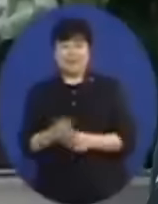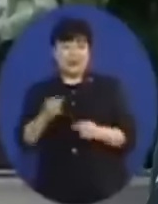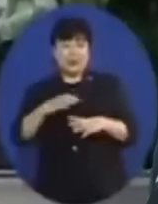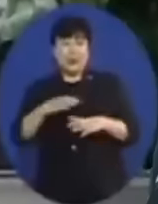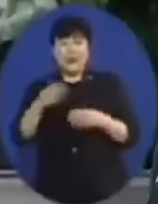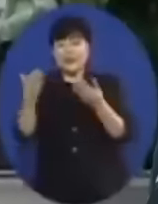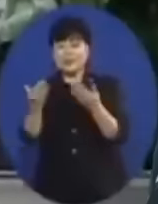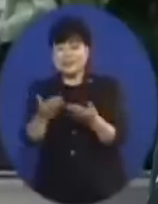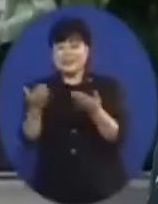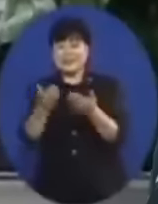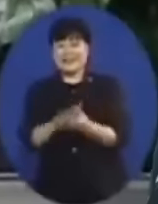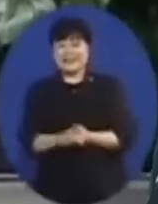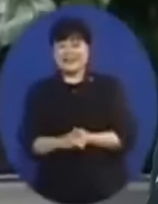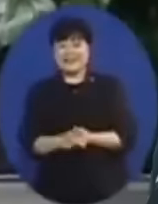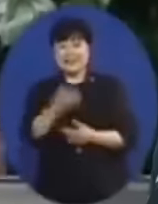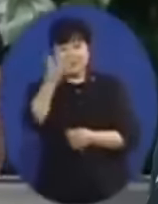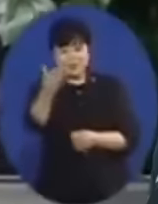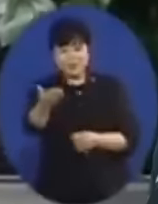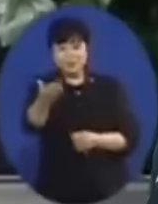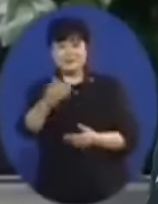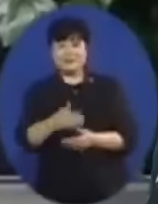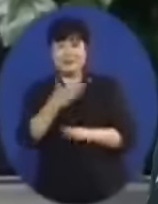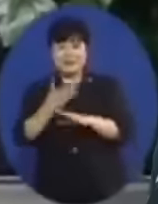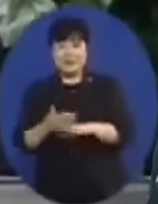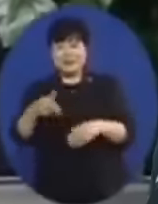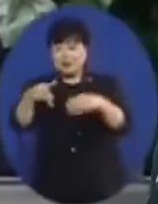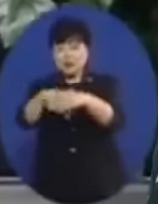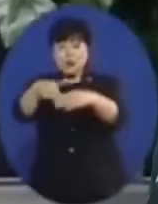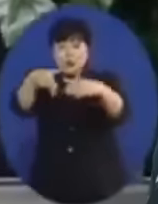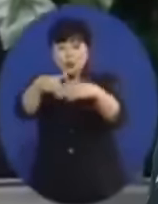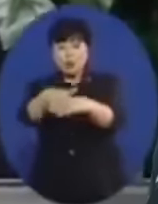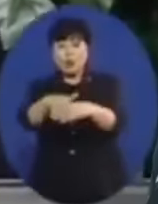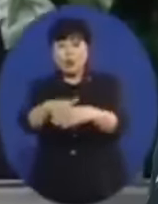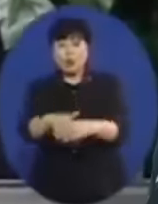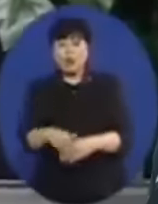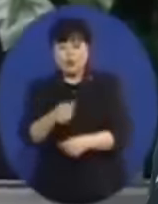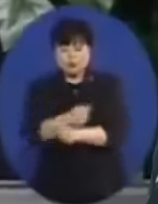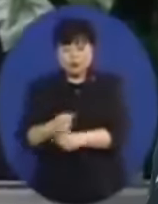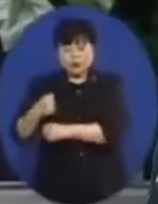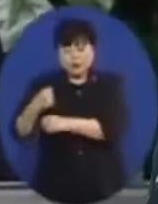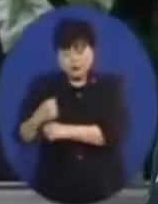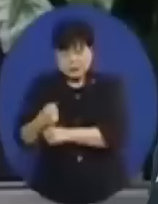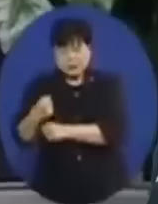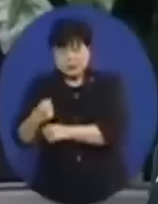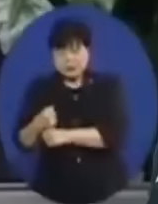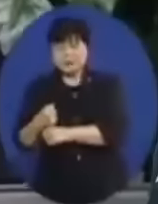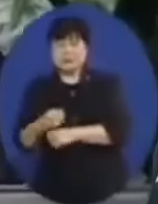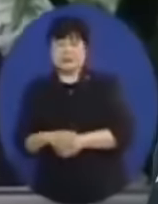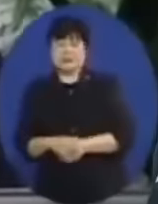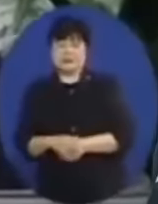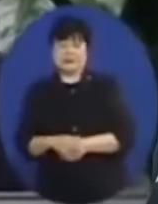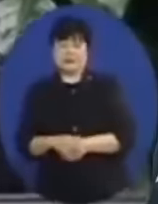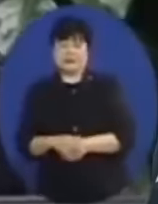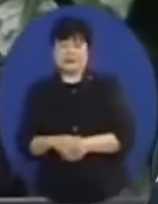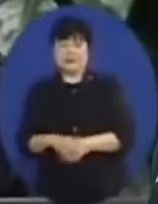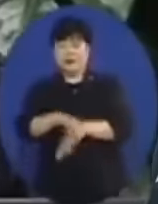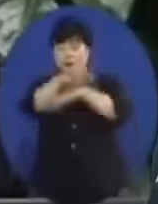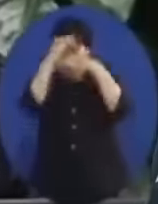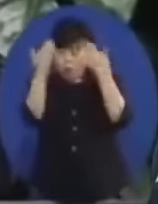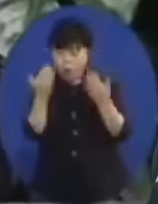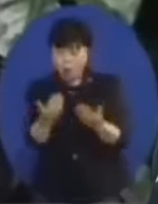놀라운 일인 것입니다. 여러분 다른 종교들은 수고하고 무거운 짐을 짊어지고